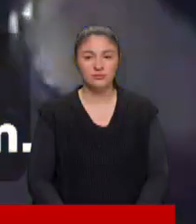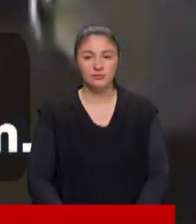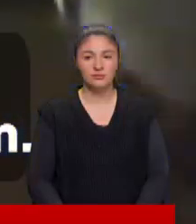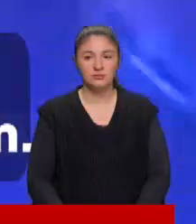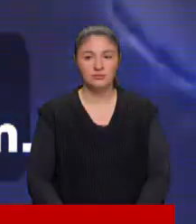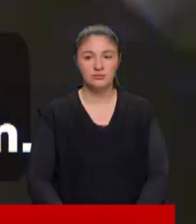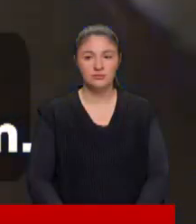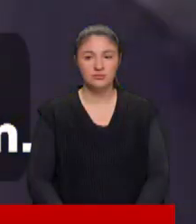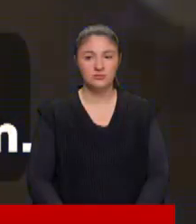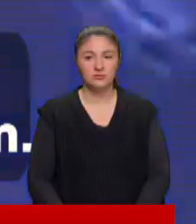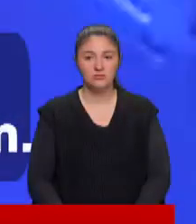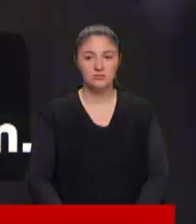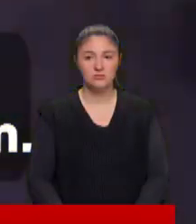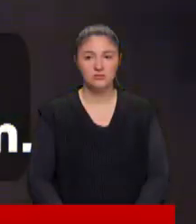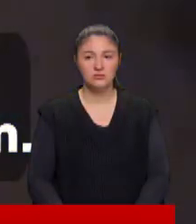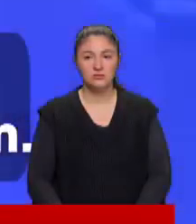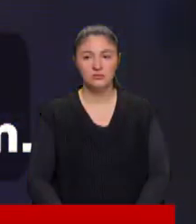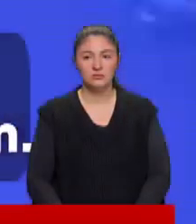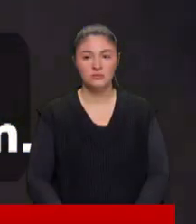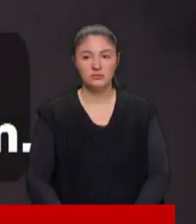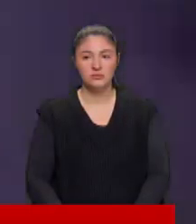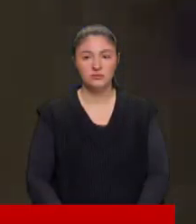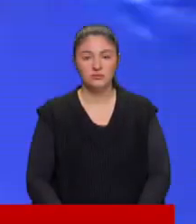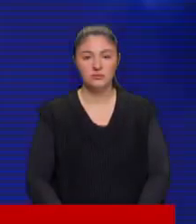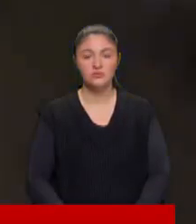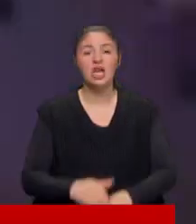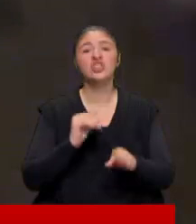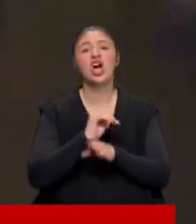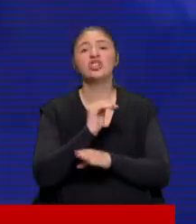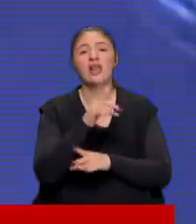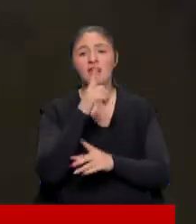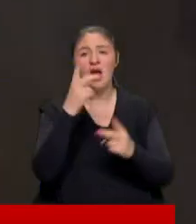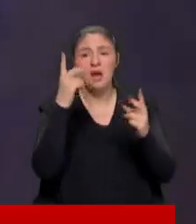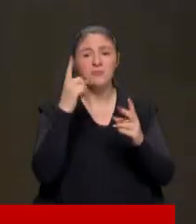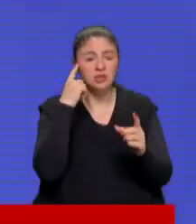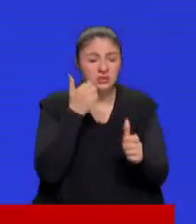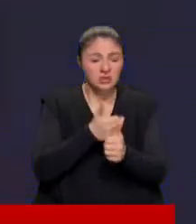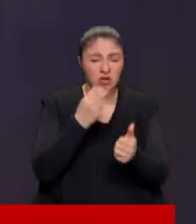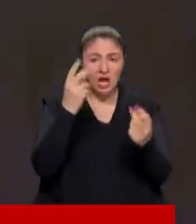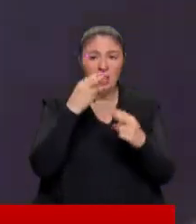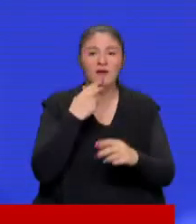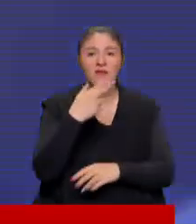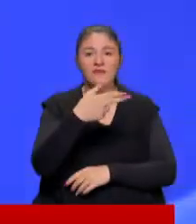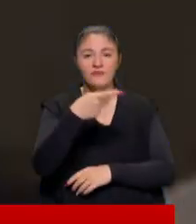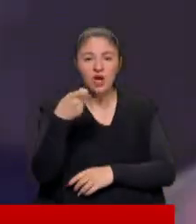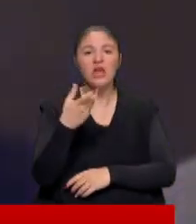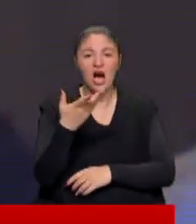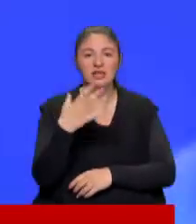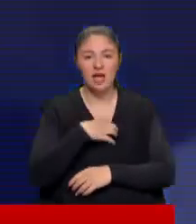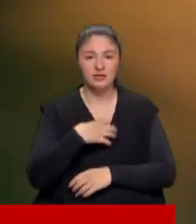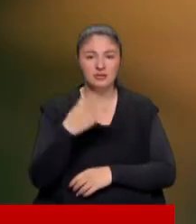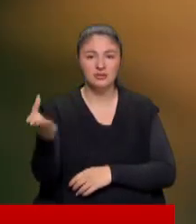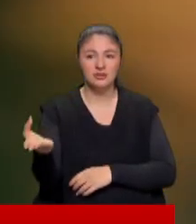Abla yaşatın abi. Tamam. Yetiştir kurban. Dur. Yaşatın diyerek başından ayrılmadığı kadını vuran aslında